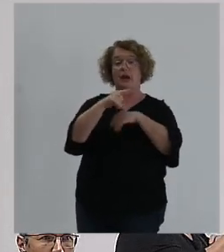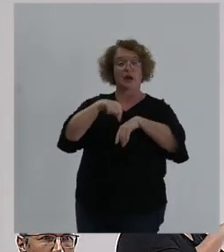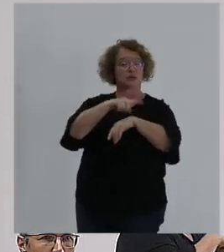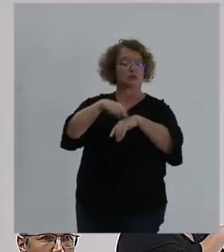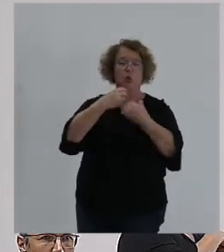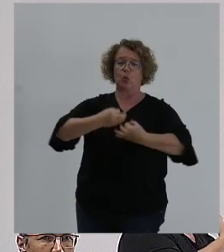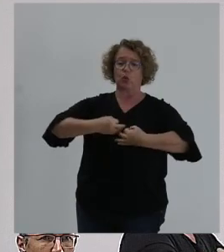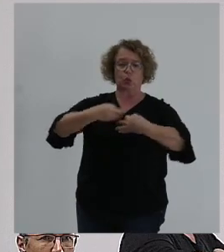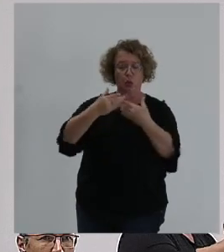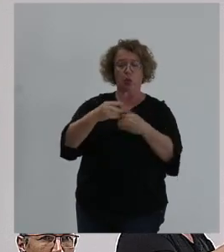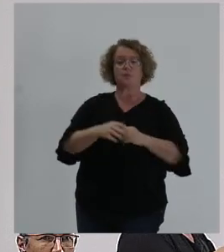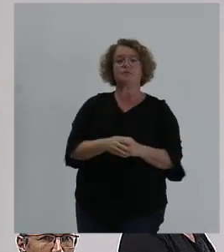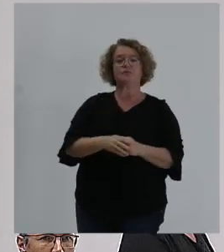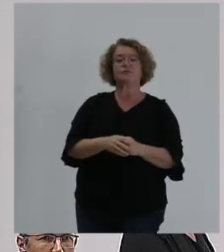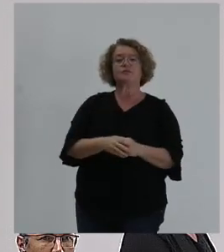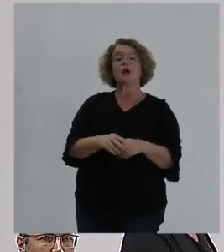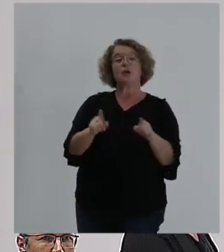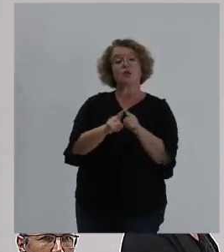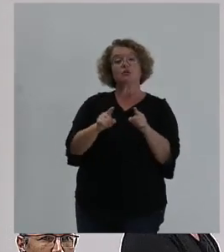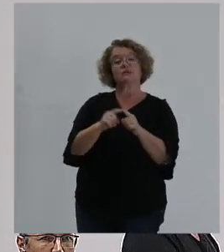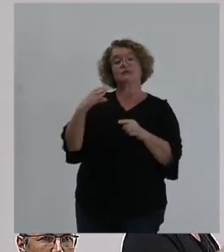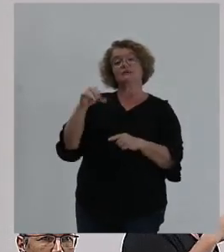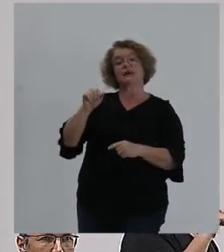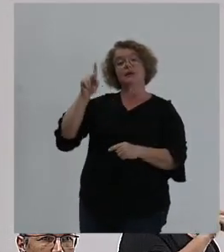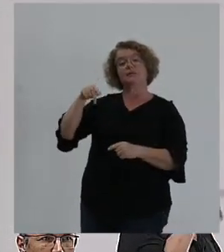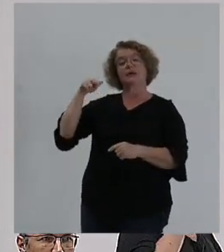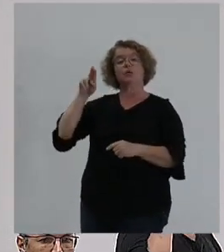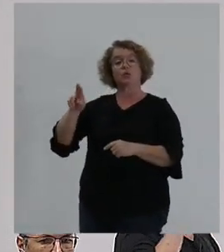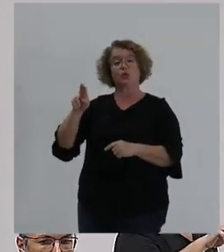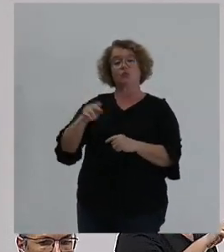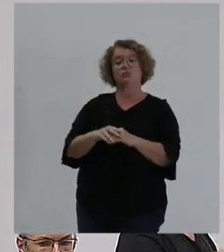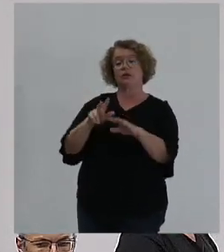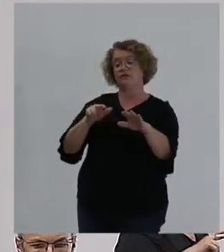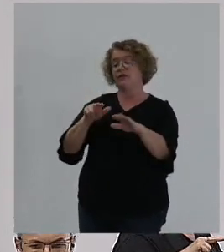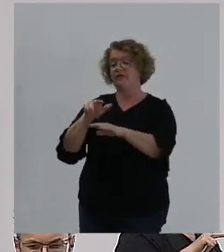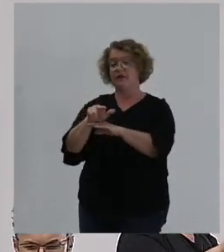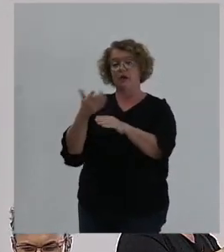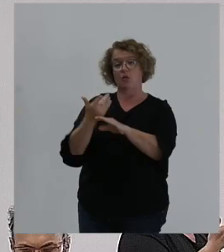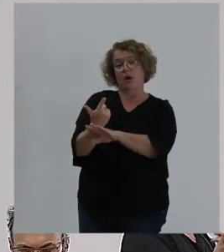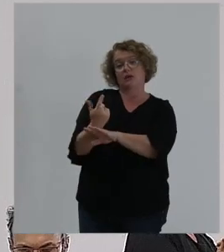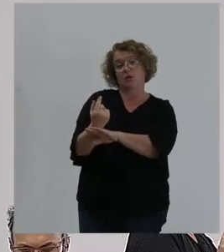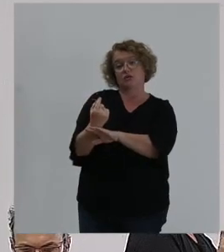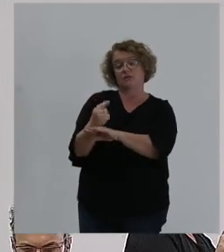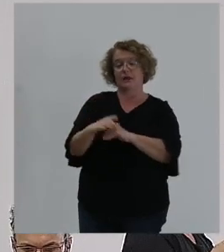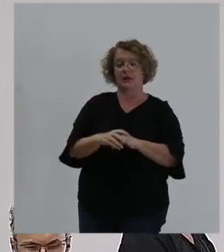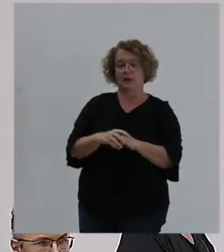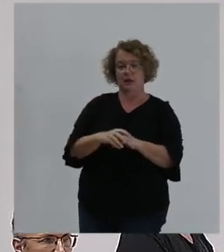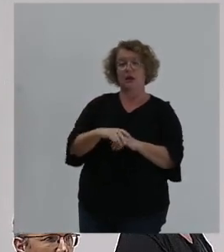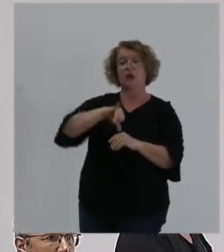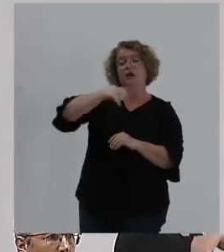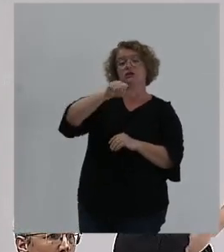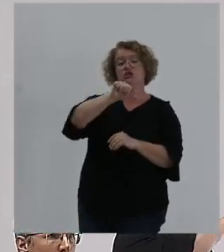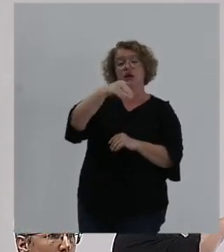prenait. Et puis côté CFVU, nous aurons un tandem, Jeanne Sadran